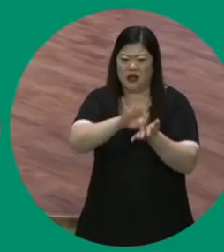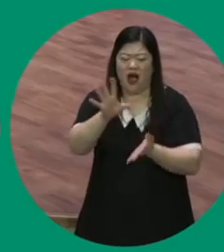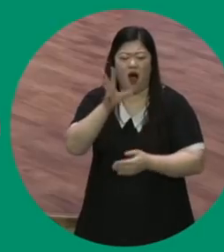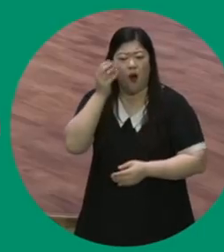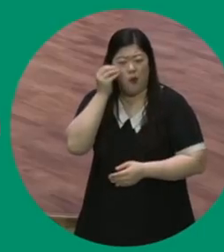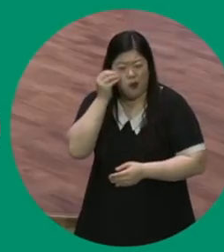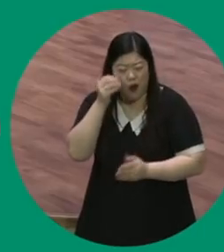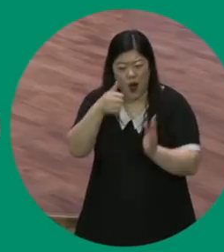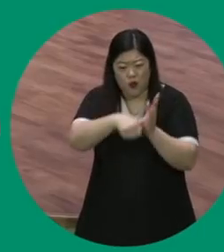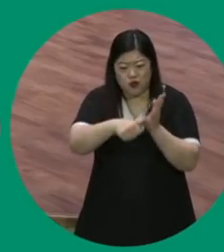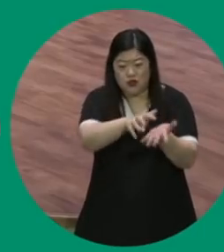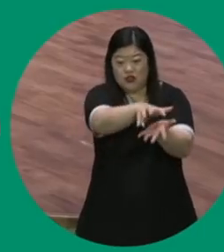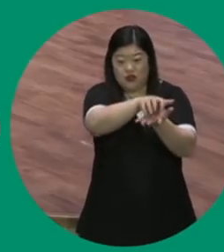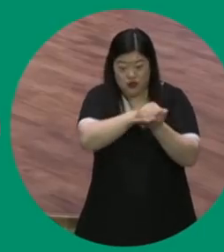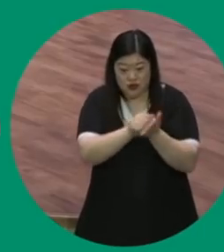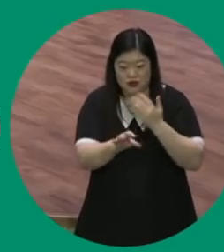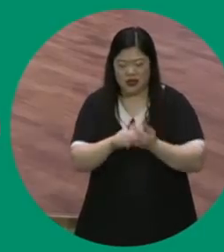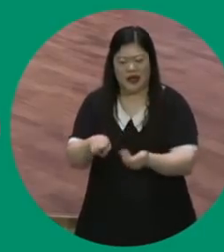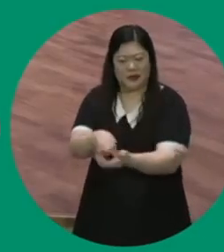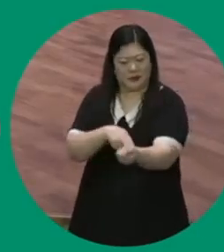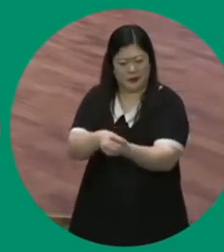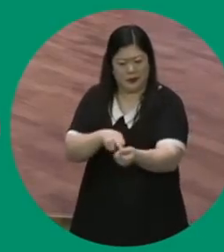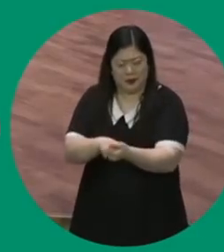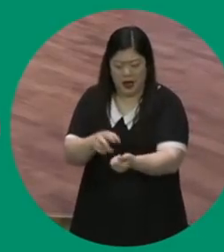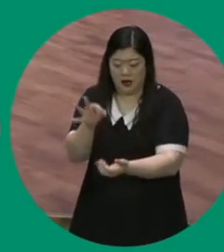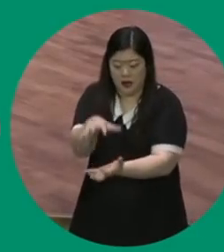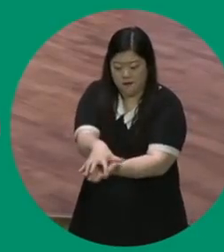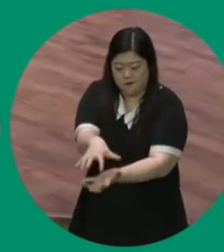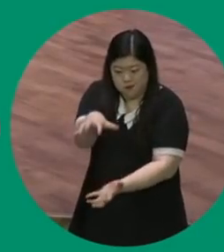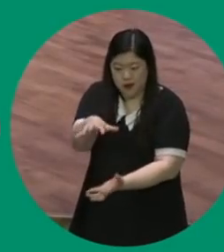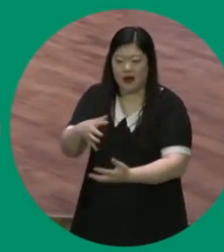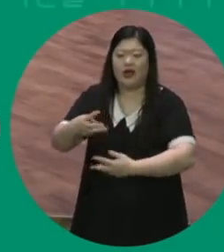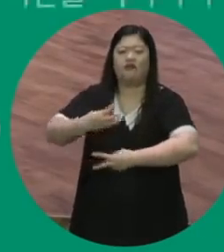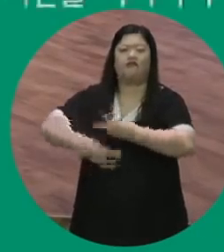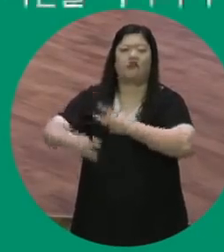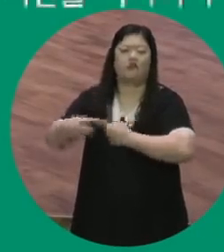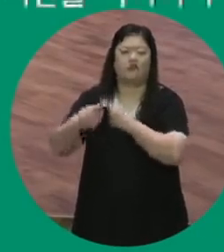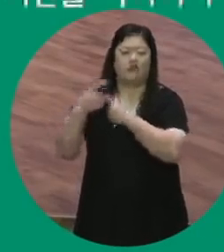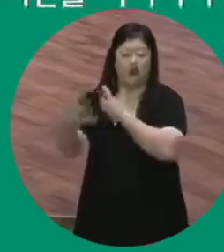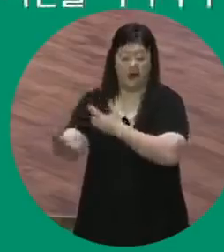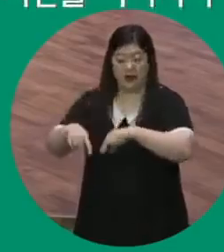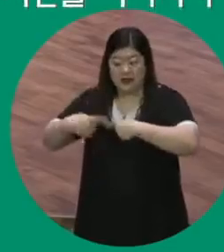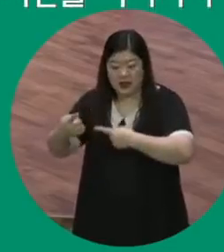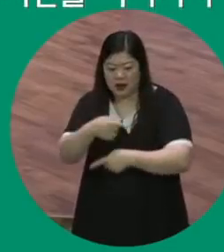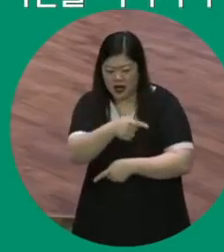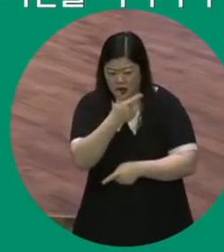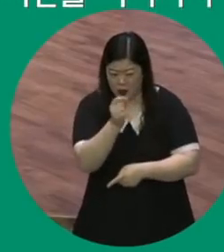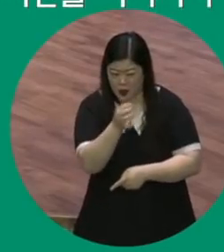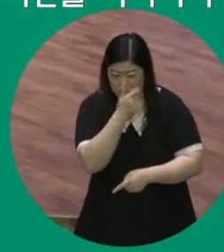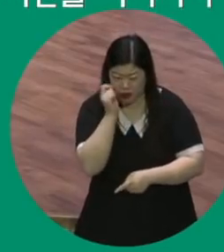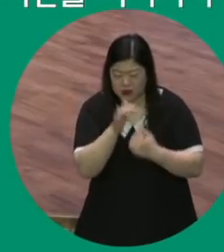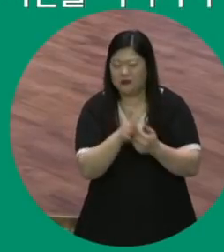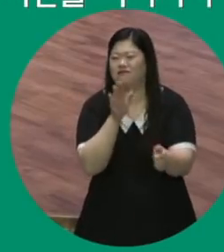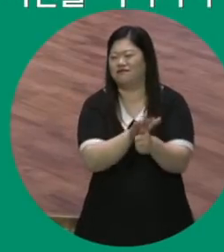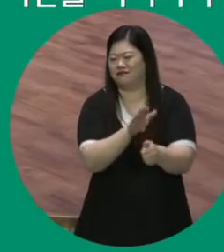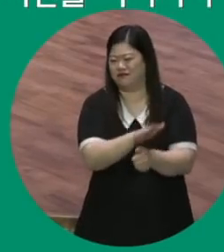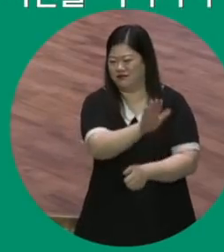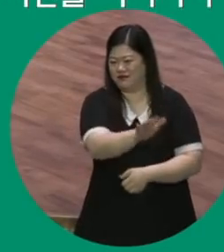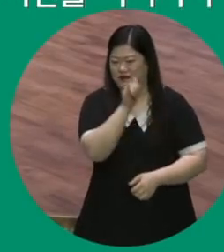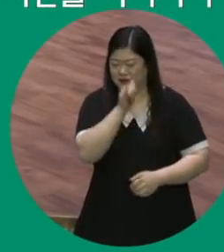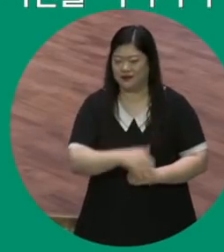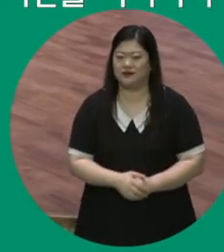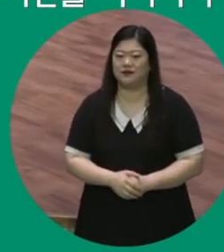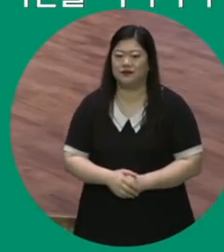애장품은 판매 후 전액 WRC 장학금으로 사용됩니다. 오늘은 남녀전대 원뉴스의 날로 모든 훈련 및 기관 부서별